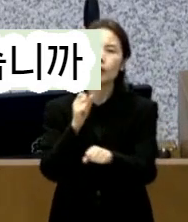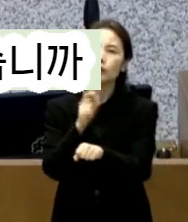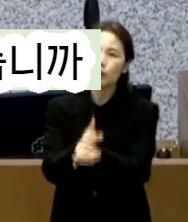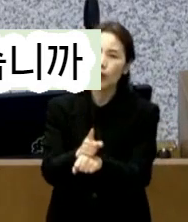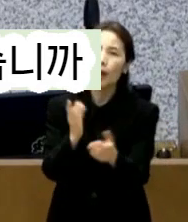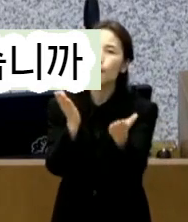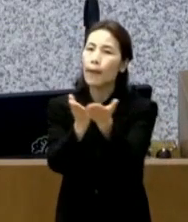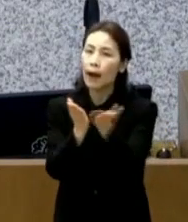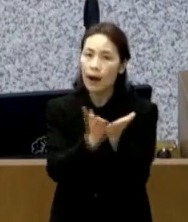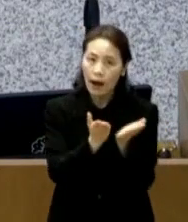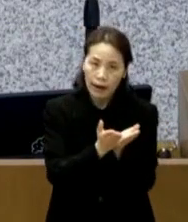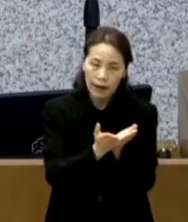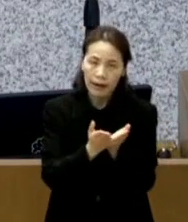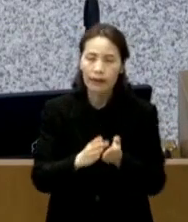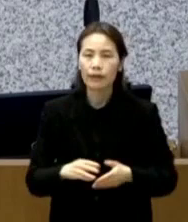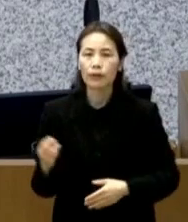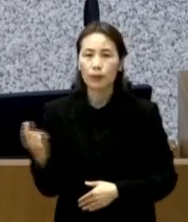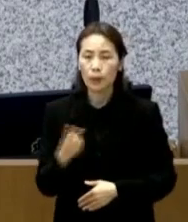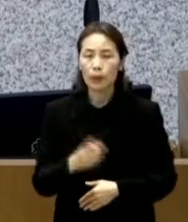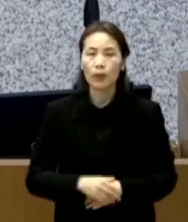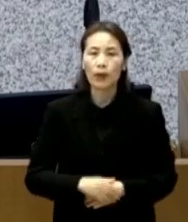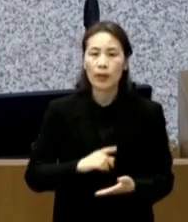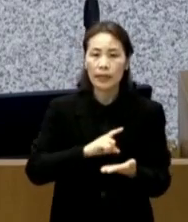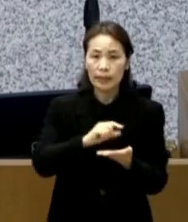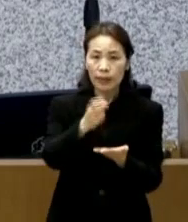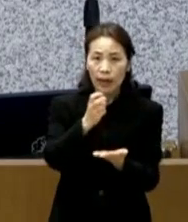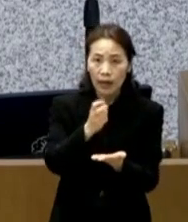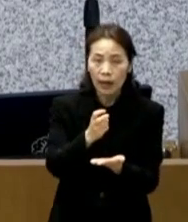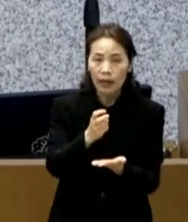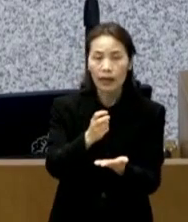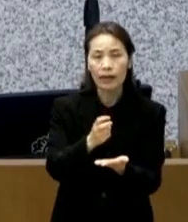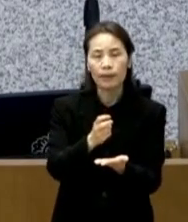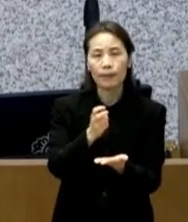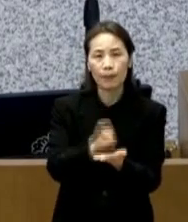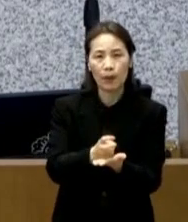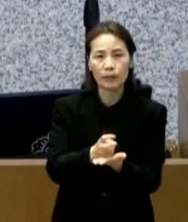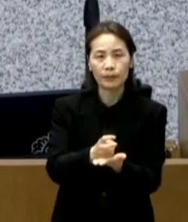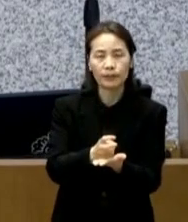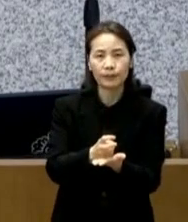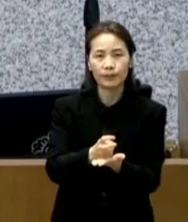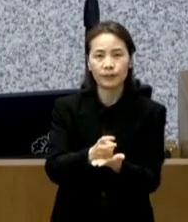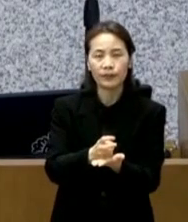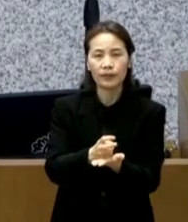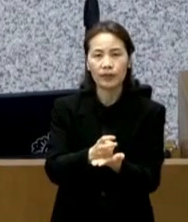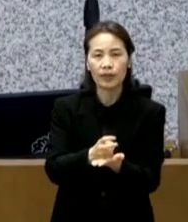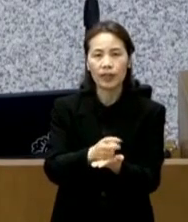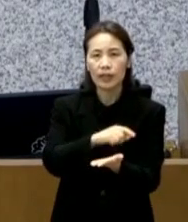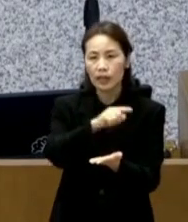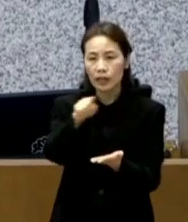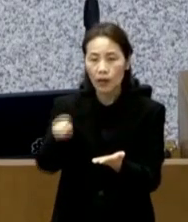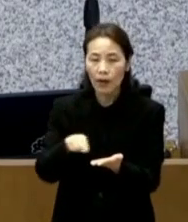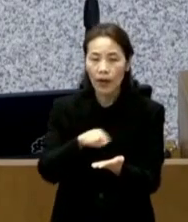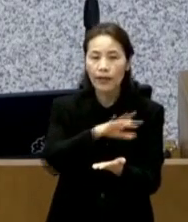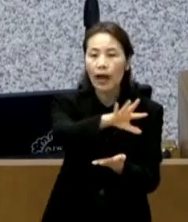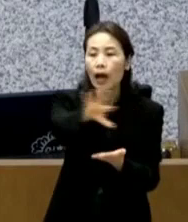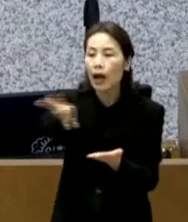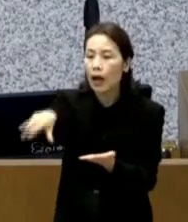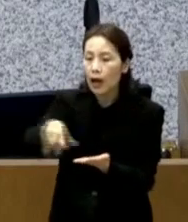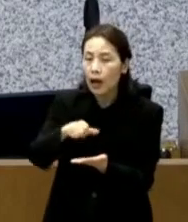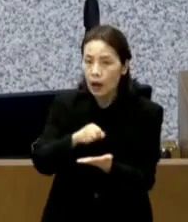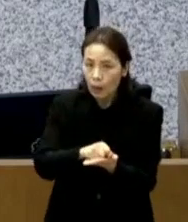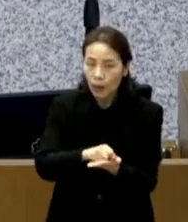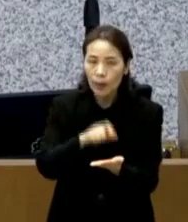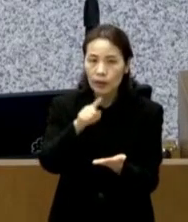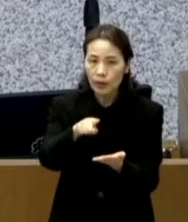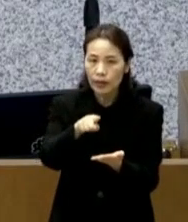있겠습니까? 지방의회는 주민과 가장 가까운 곳에서 민의의 다양성을 수용하는 곳입니다. 그